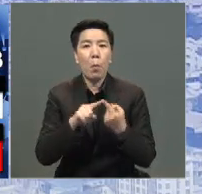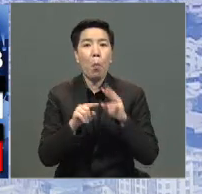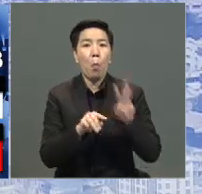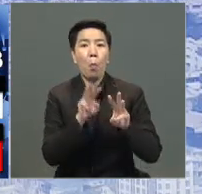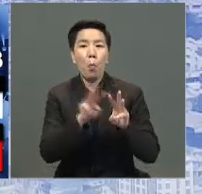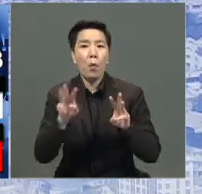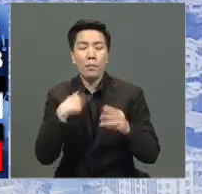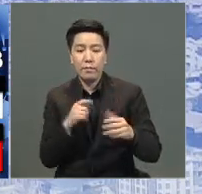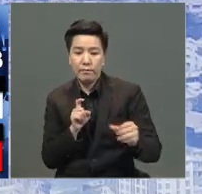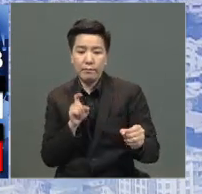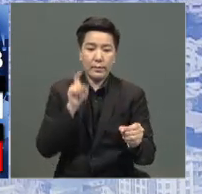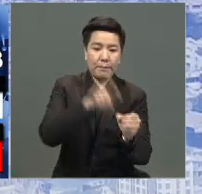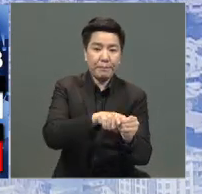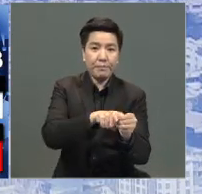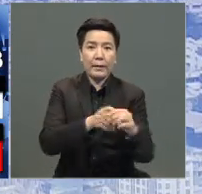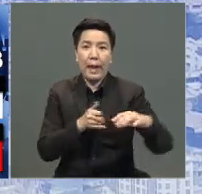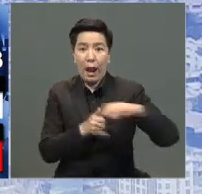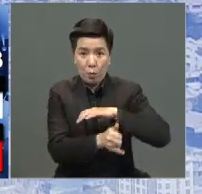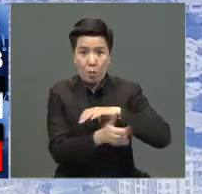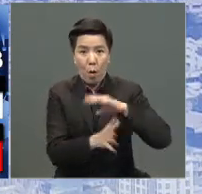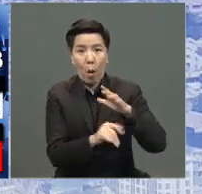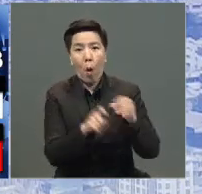ก็คือประชาชนคนทั่วไปก็ใช้เว็บไทยชนะดอทคอมCheck In Check Out